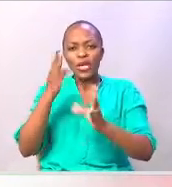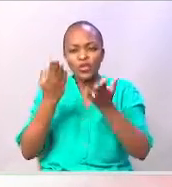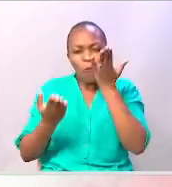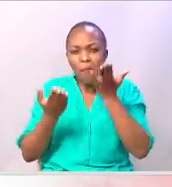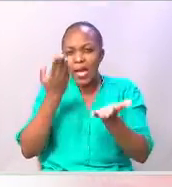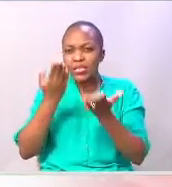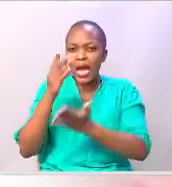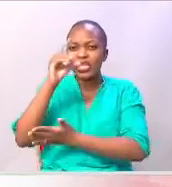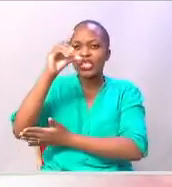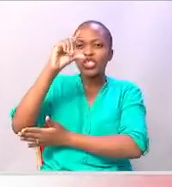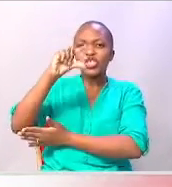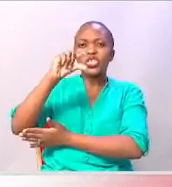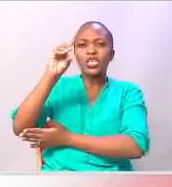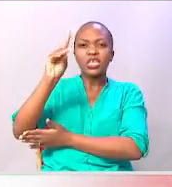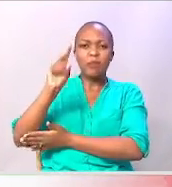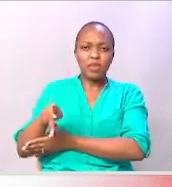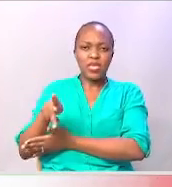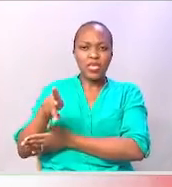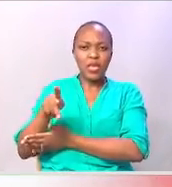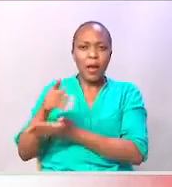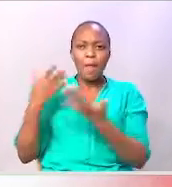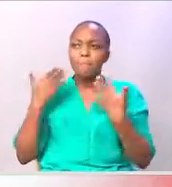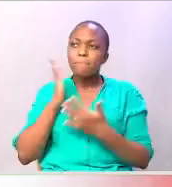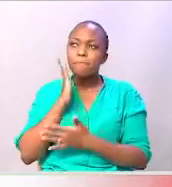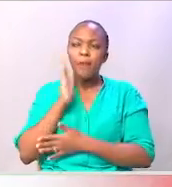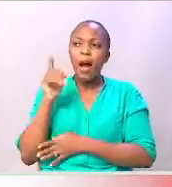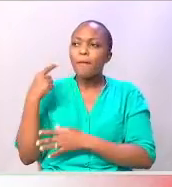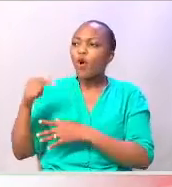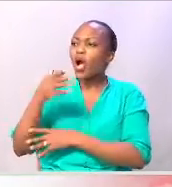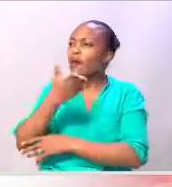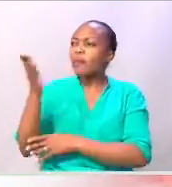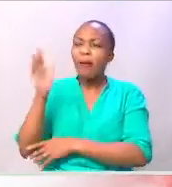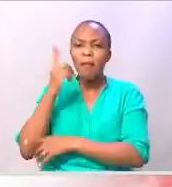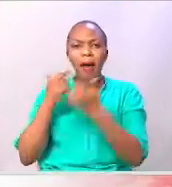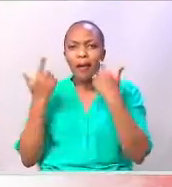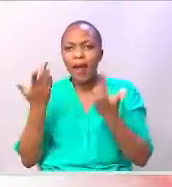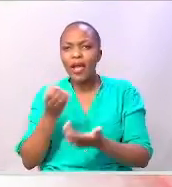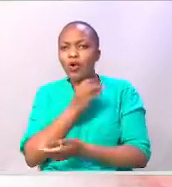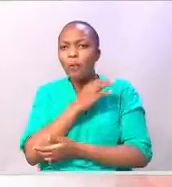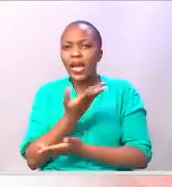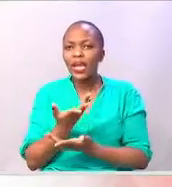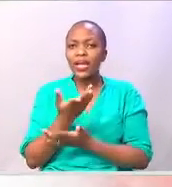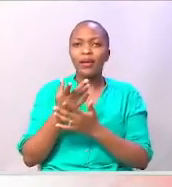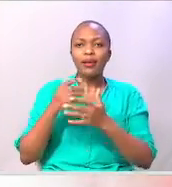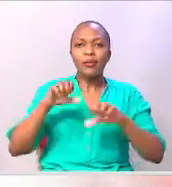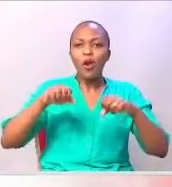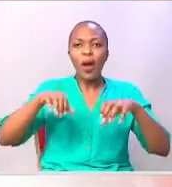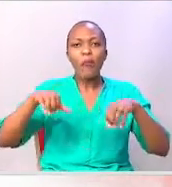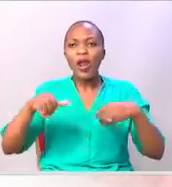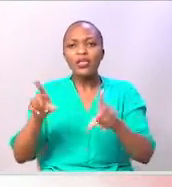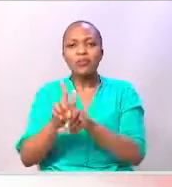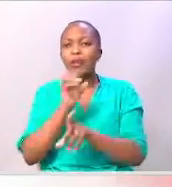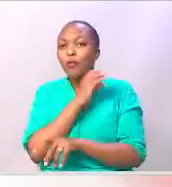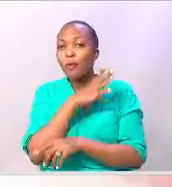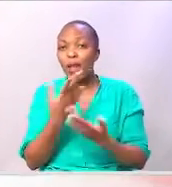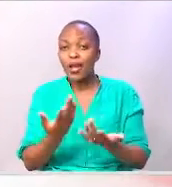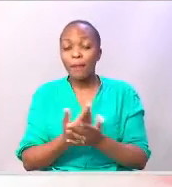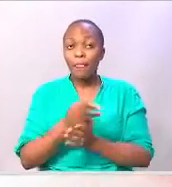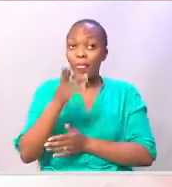analia, vijana wa bodaboda huko analia, hawana amani. Unatuambia mambo ya GDP? Wetu Uhuru Kenyatta.